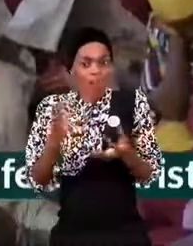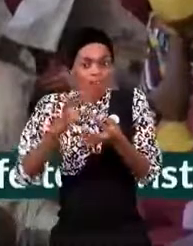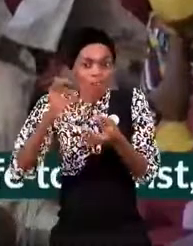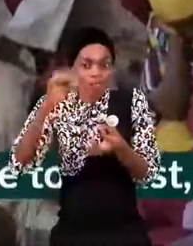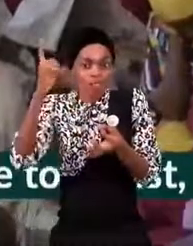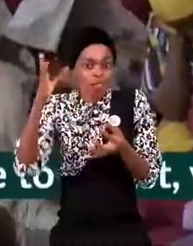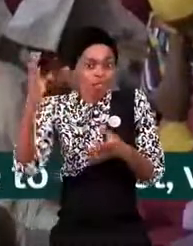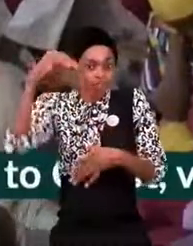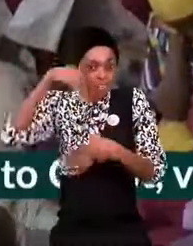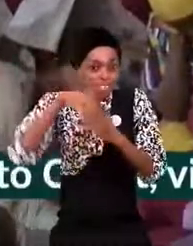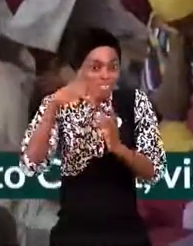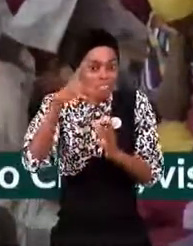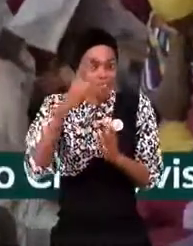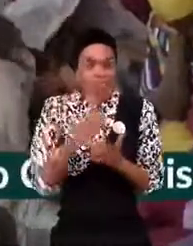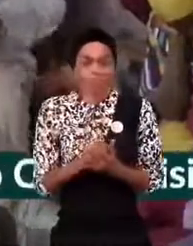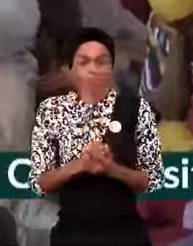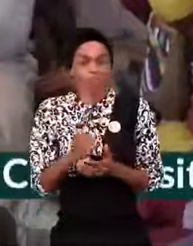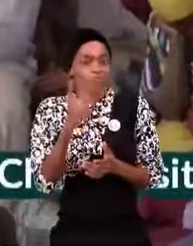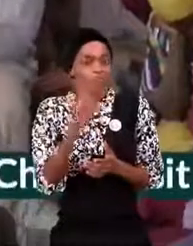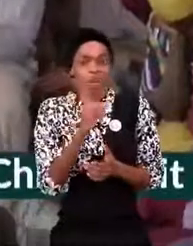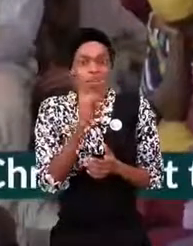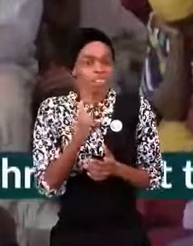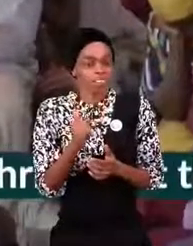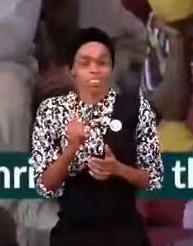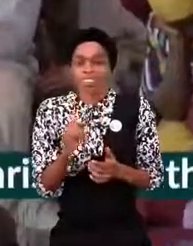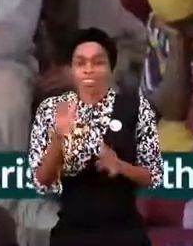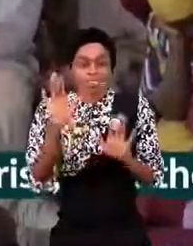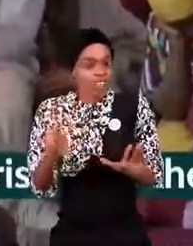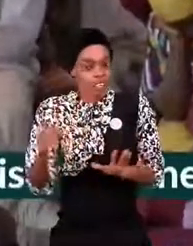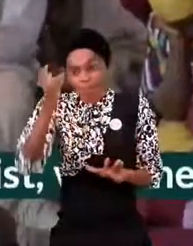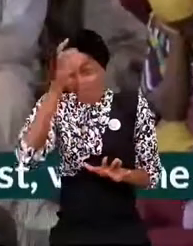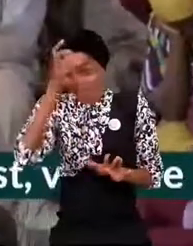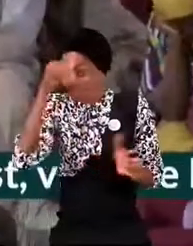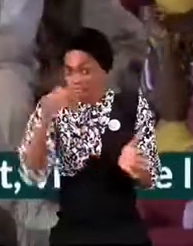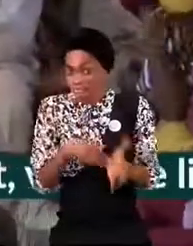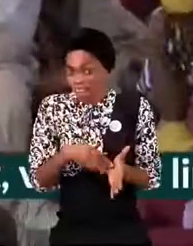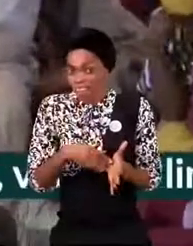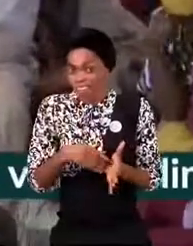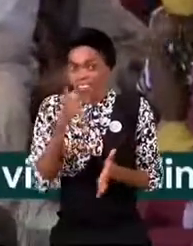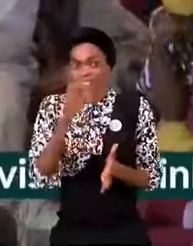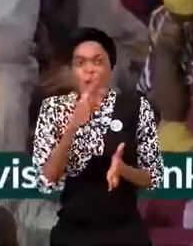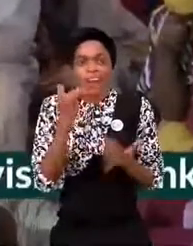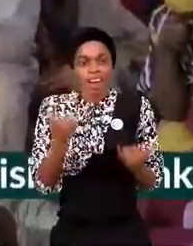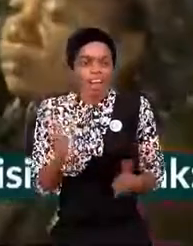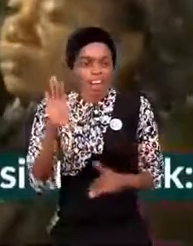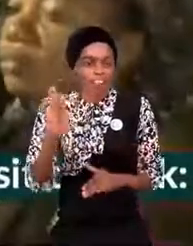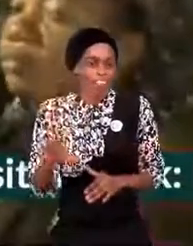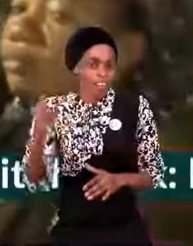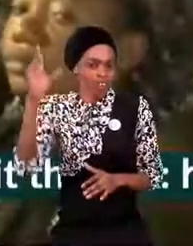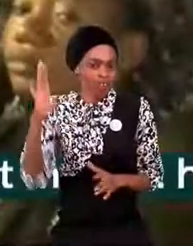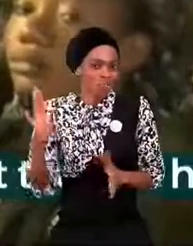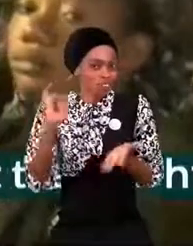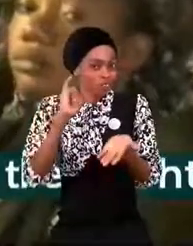Notre Père dans le Seigneur reviendra prier pour nous. Comme il a dit, de grands miracles vont se produire ce soir.